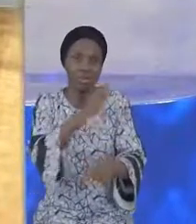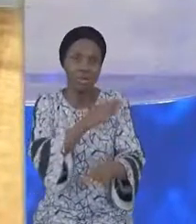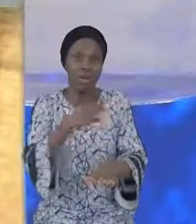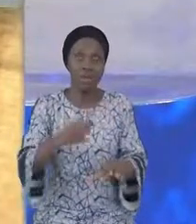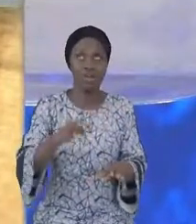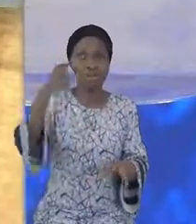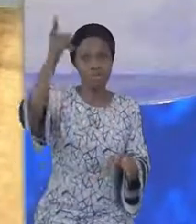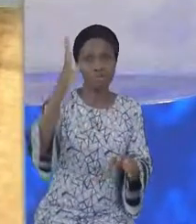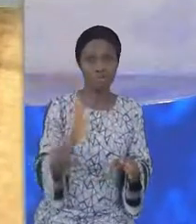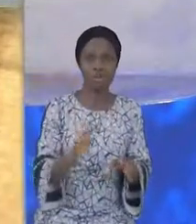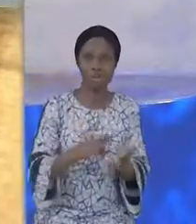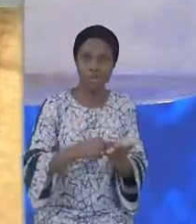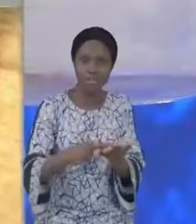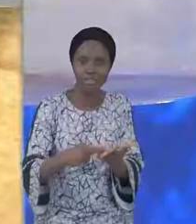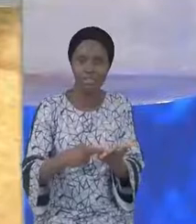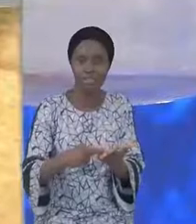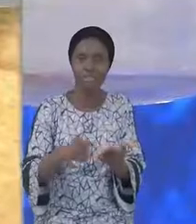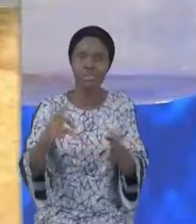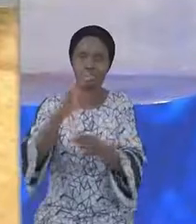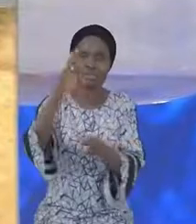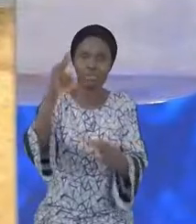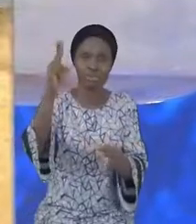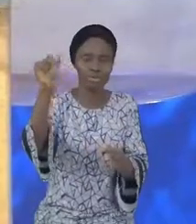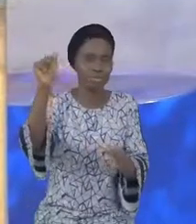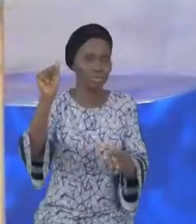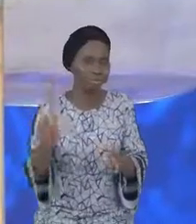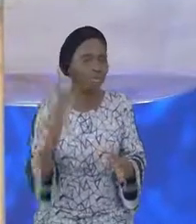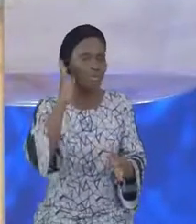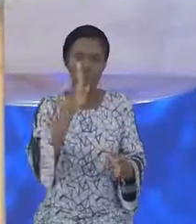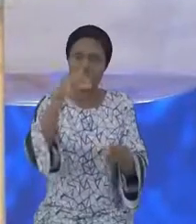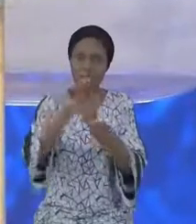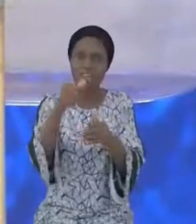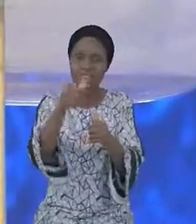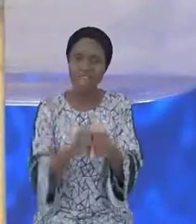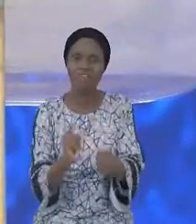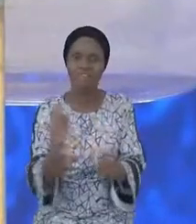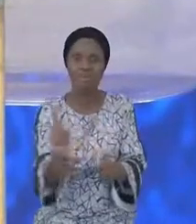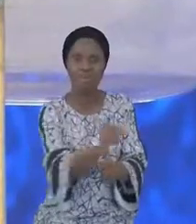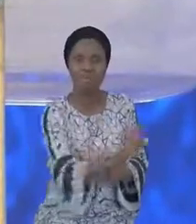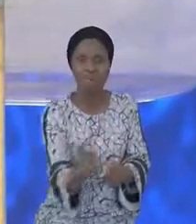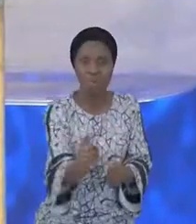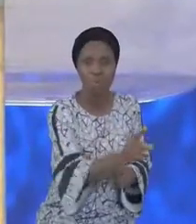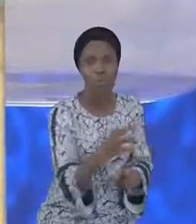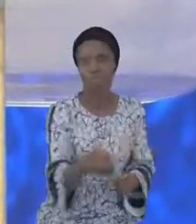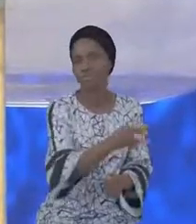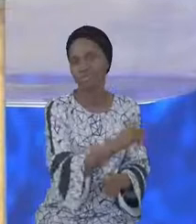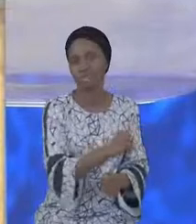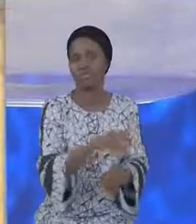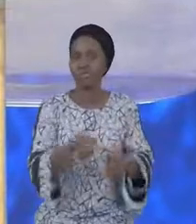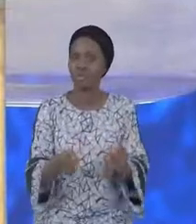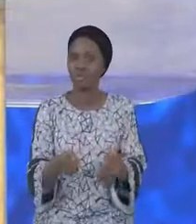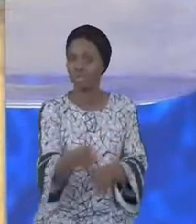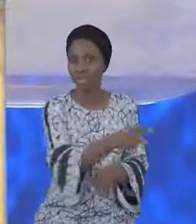surnaturelle, spirituelle, sera dans le cœur de chacun d'eux.